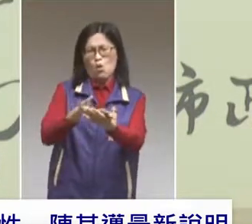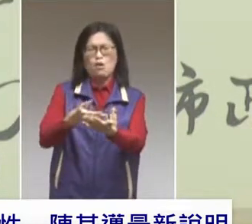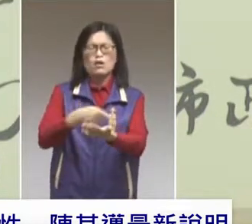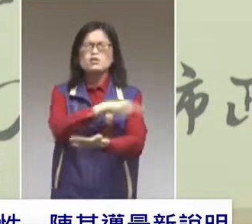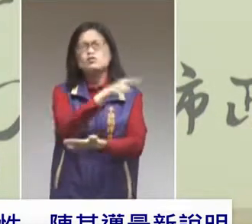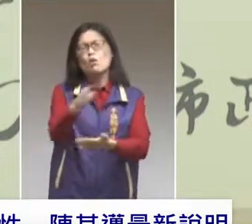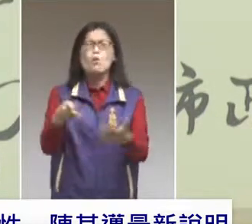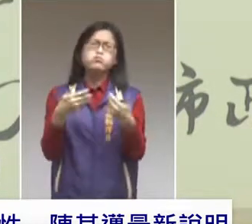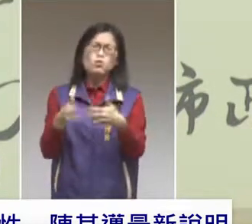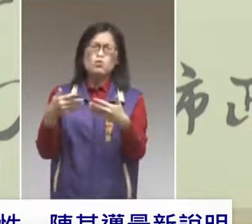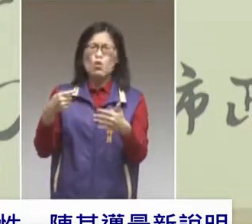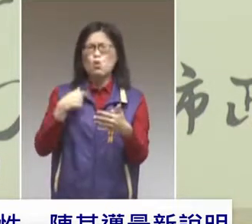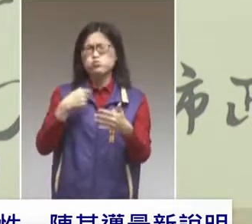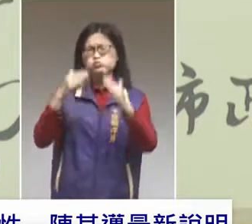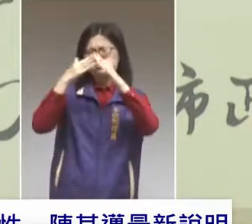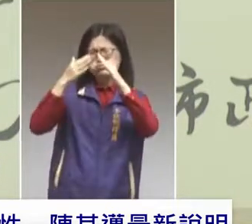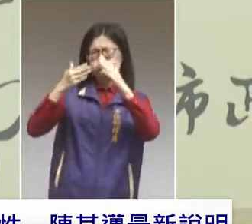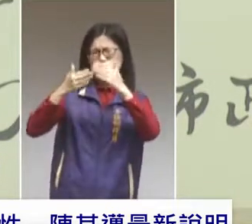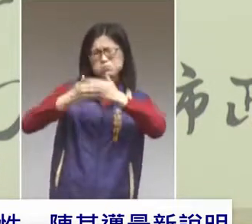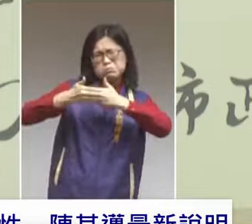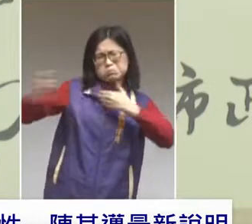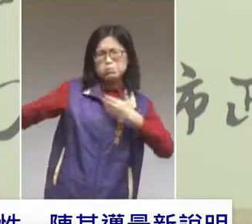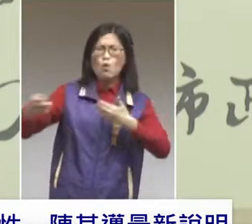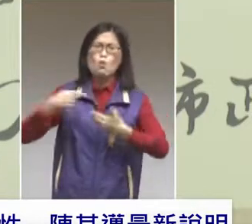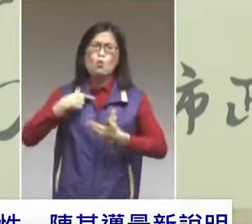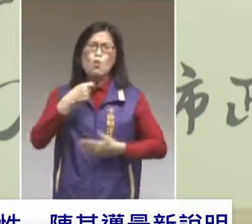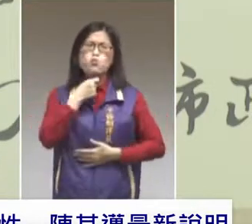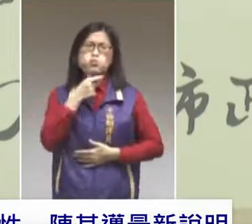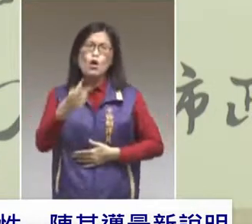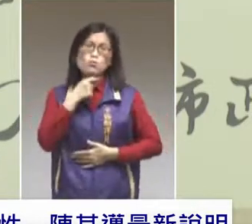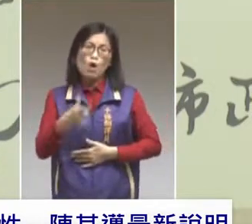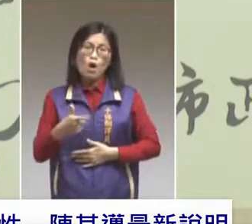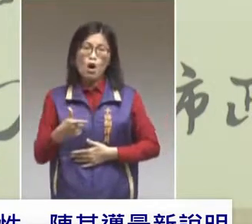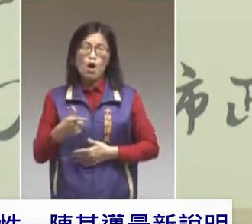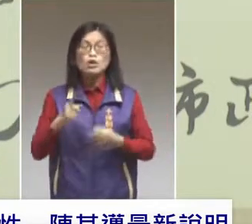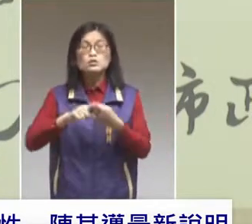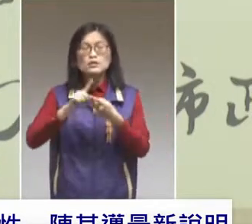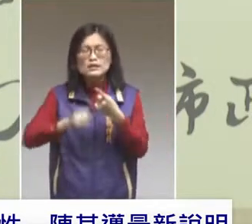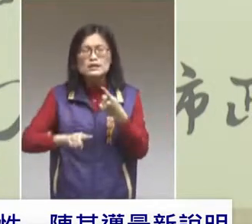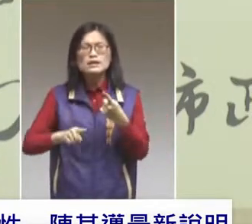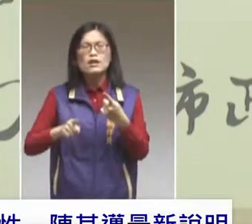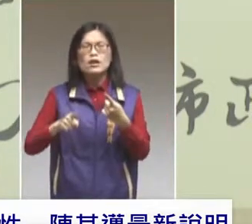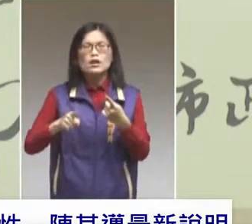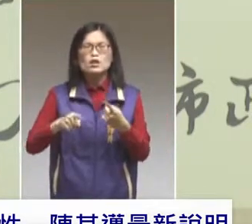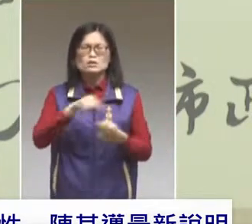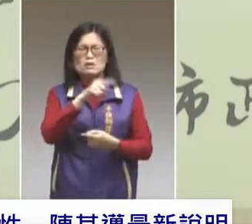好的一种做法。那我想你都不让爱不让爱用居家隔离哈，